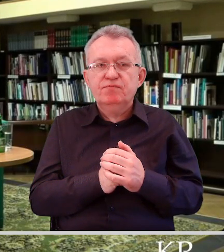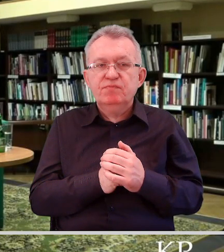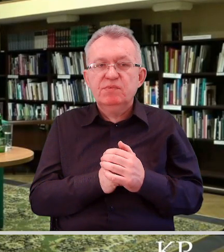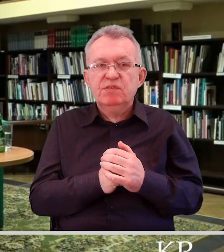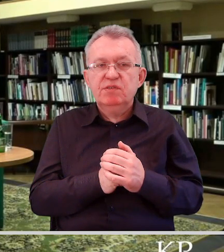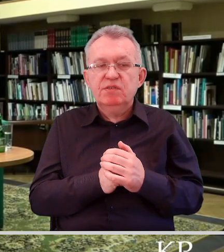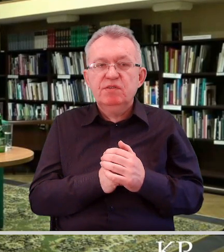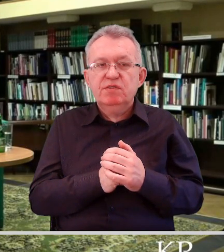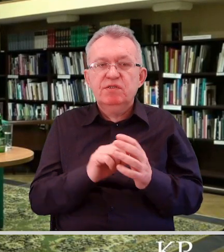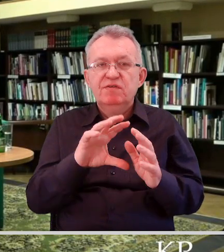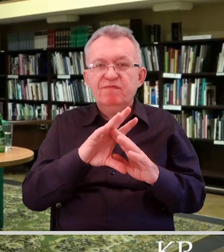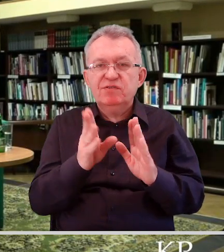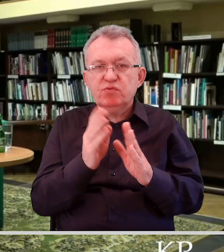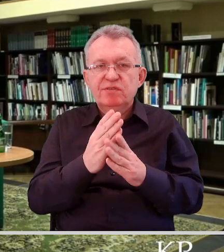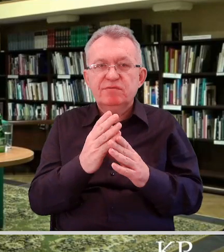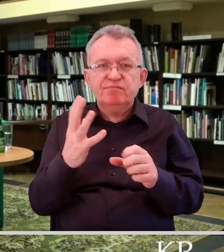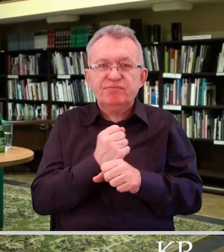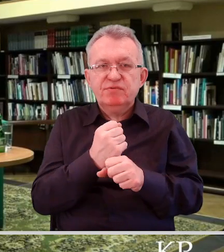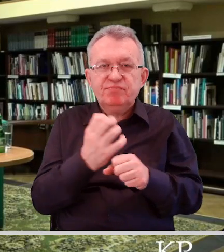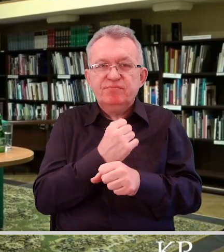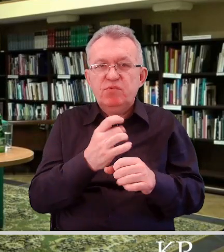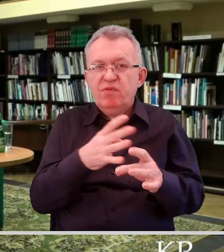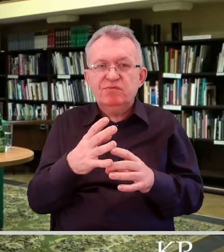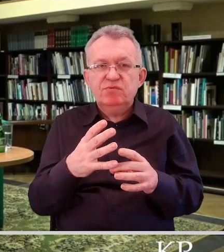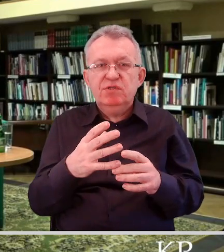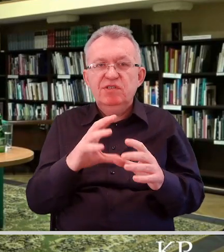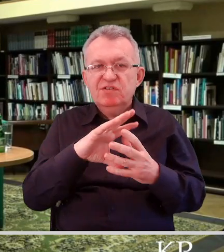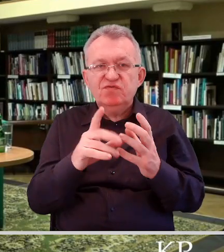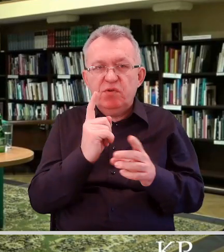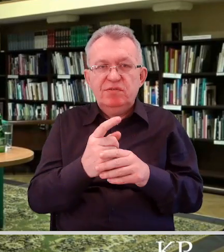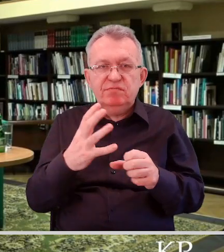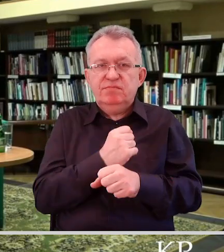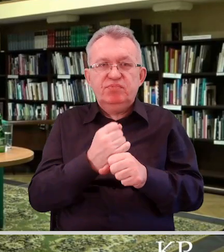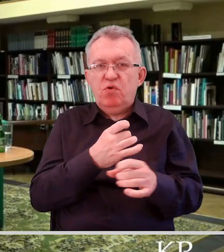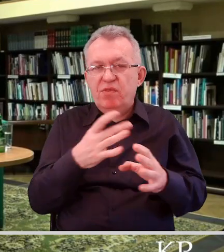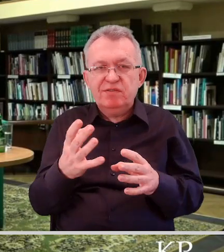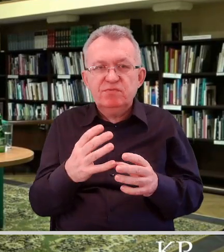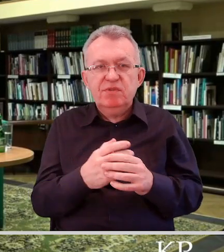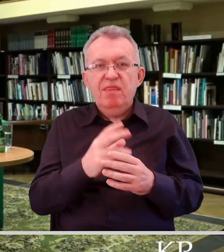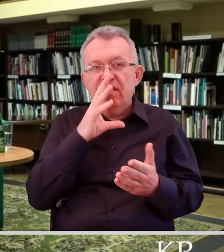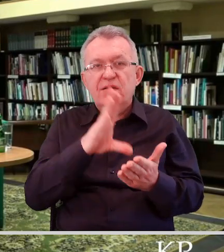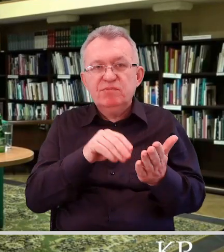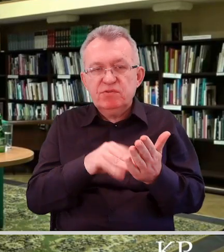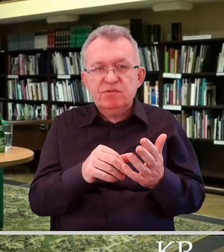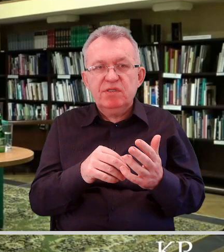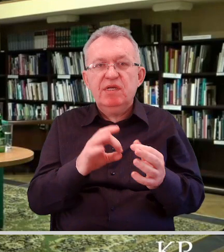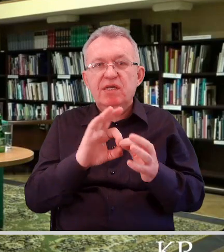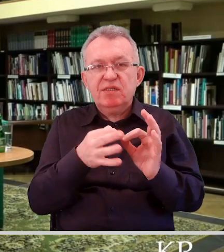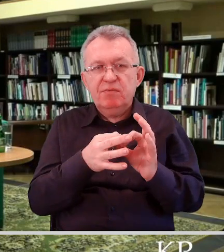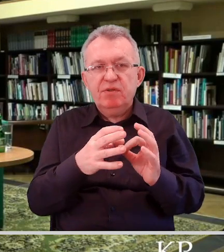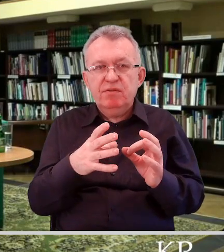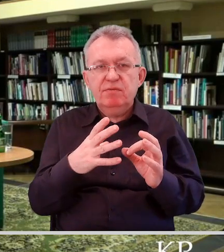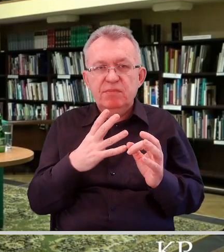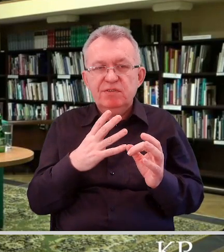wszystko jest natychmiast przechwytywane. Żyjemy w takim świecie, w którym wszystko jest przechwytywane. No więc na przykład, gdyby pozostać